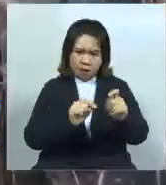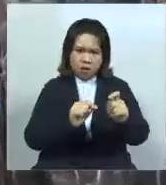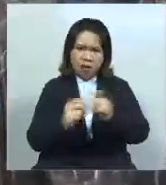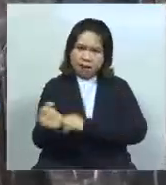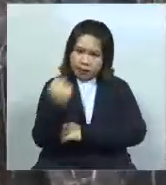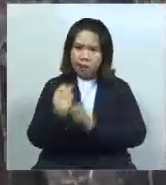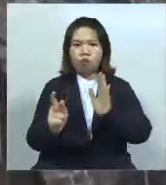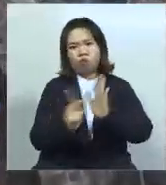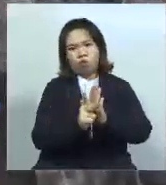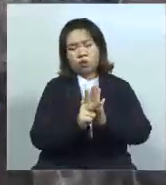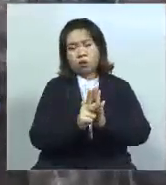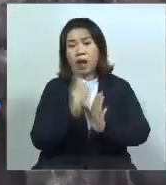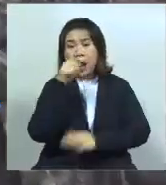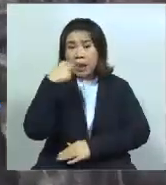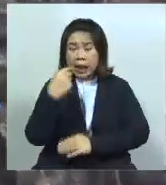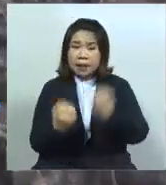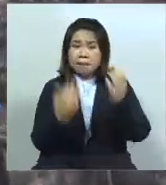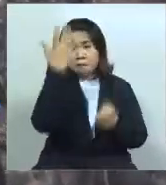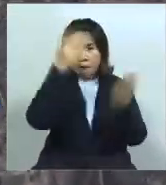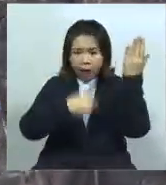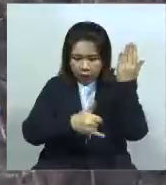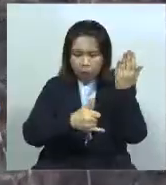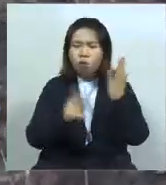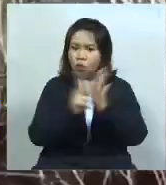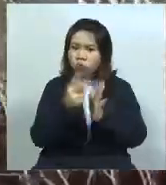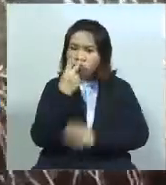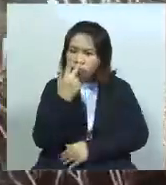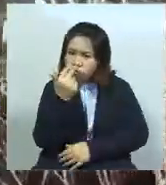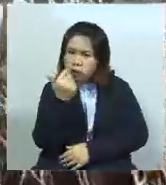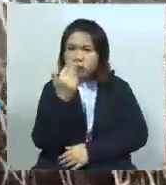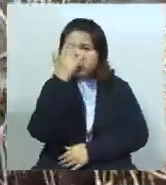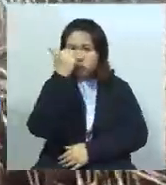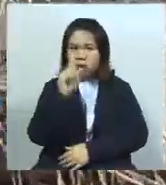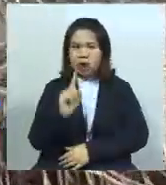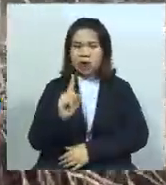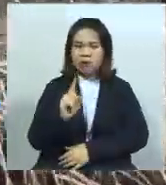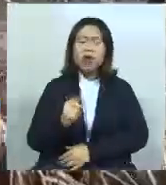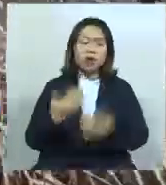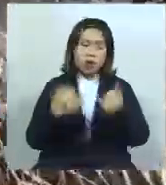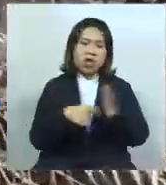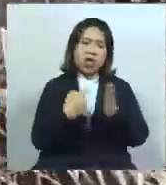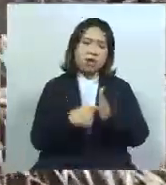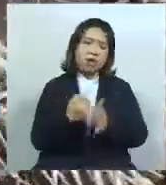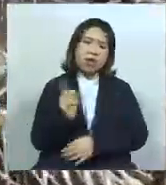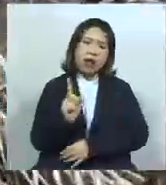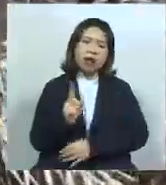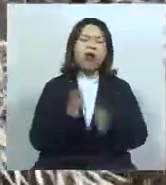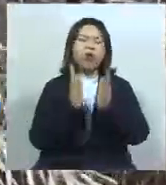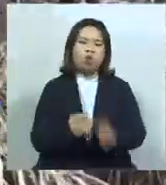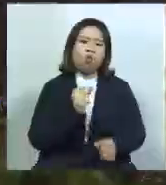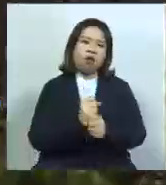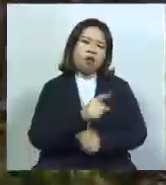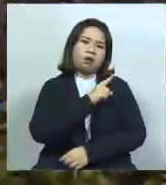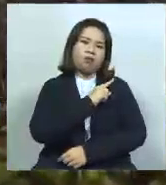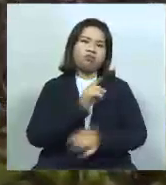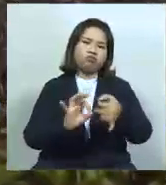การเกิดไฟป่าและการเข้าไปใช้ประโยชน์ในพื้นที่ป่าพรุเนื่องจากพบว่าสาเหตุของไฟไหม้ครั้งนี้ก็มาจากการกระทำของม